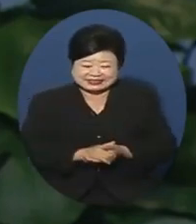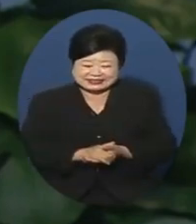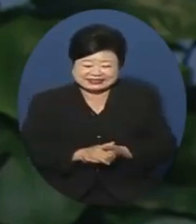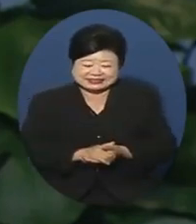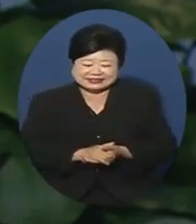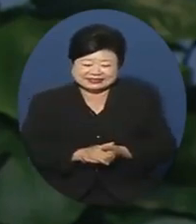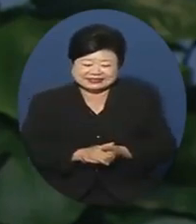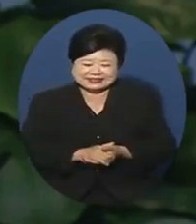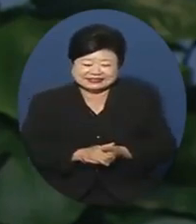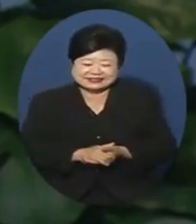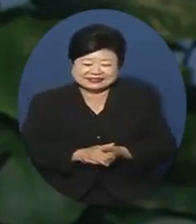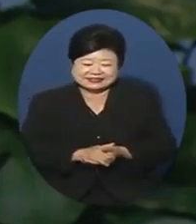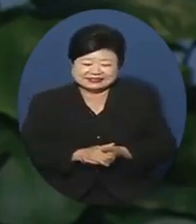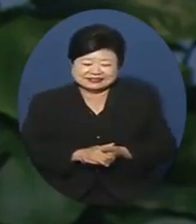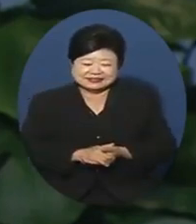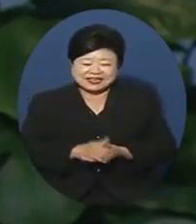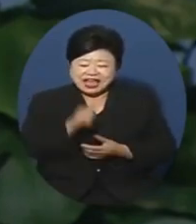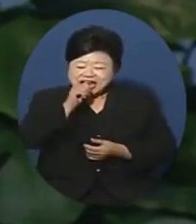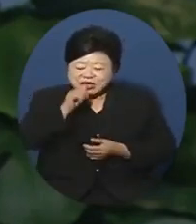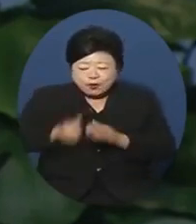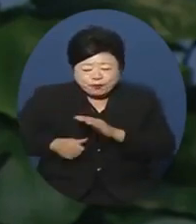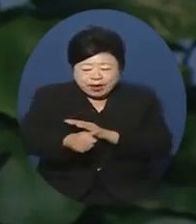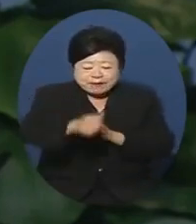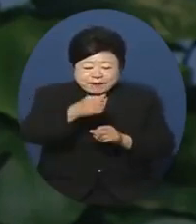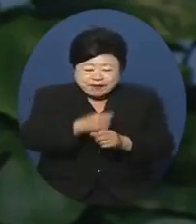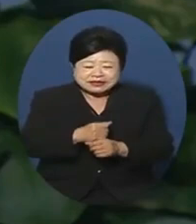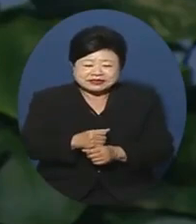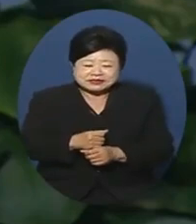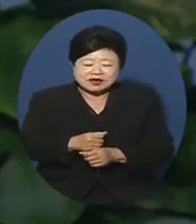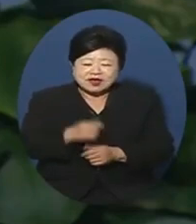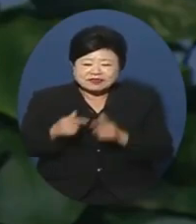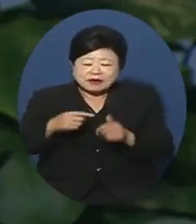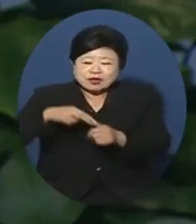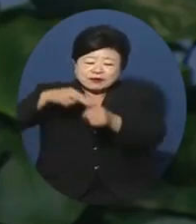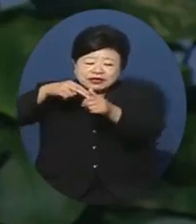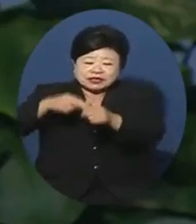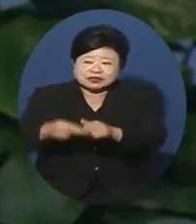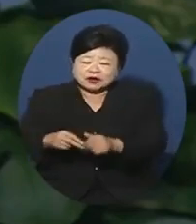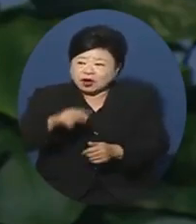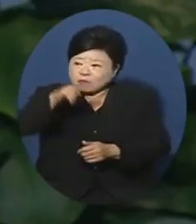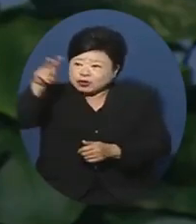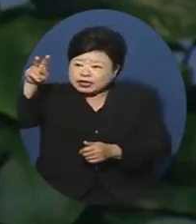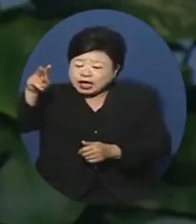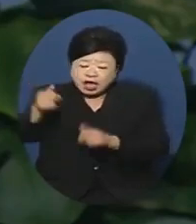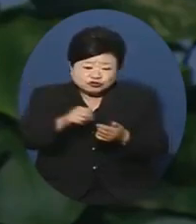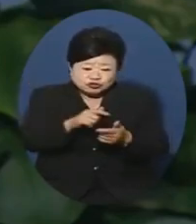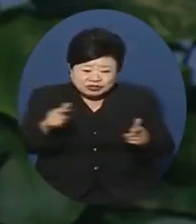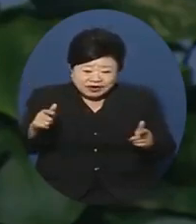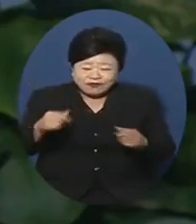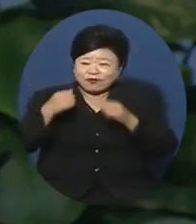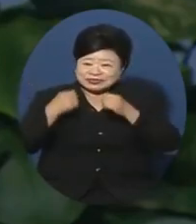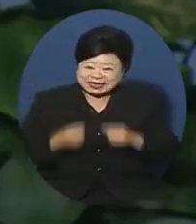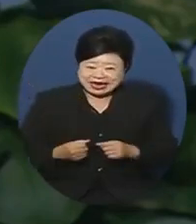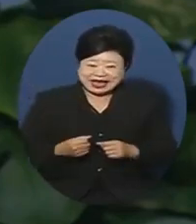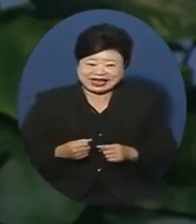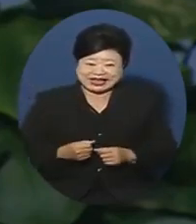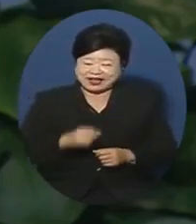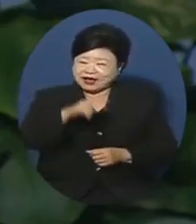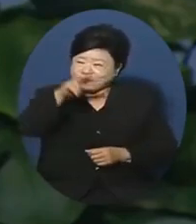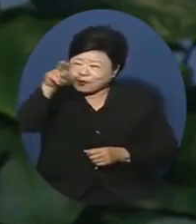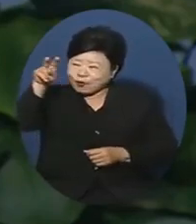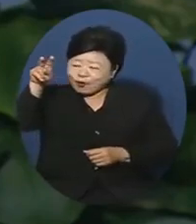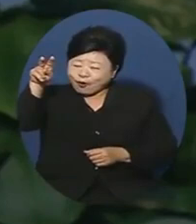그러니까 노뱀을 만들어서 다니니까 죽지 않은 사람은